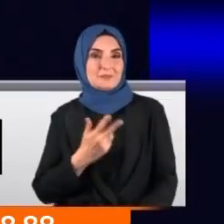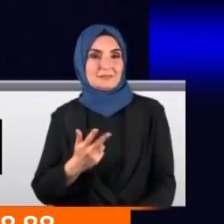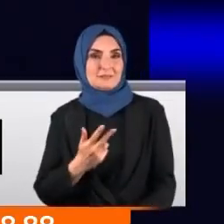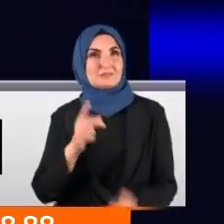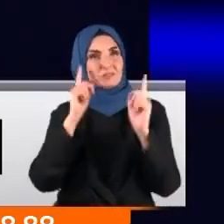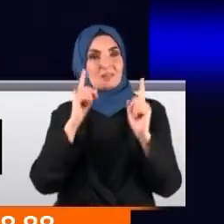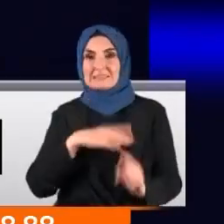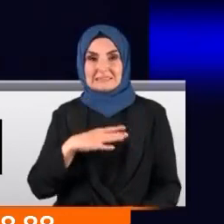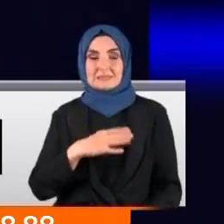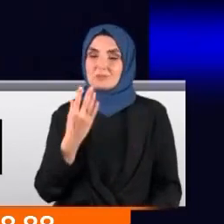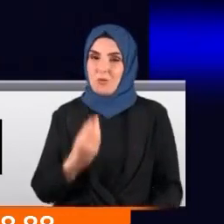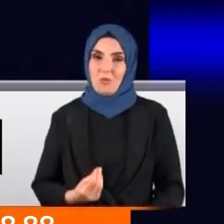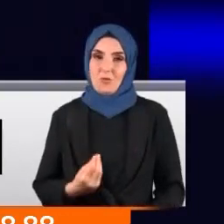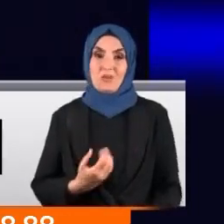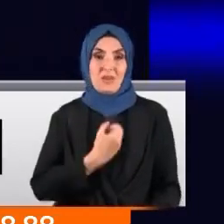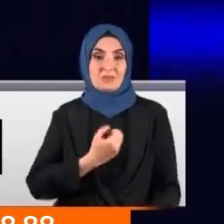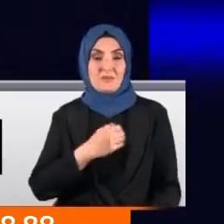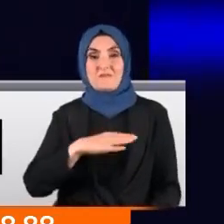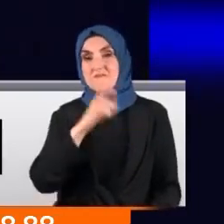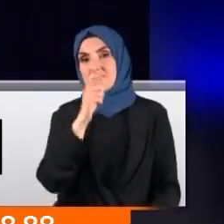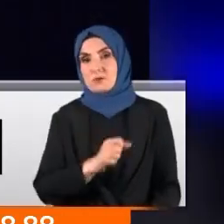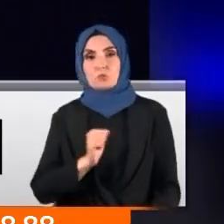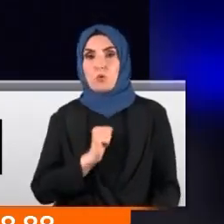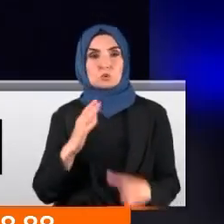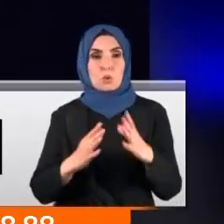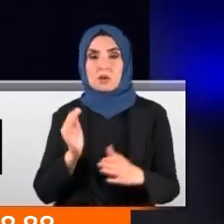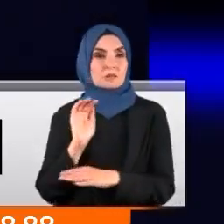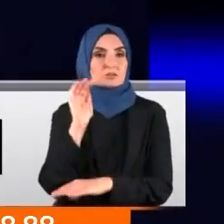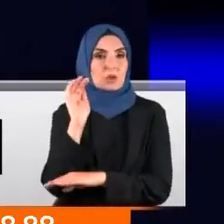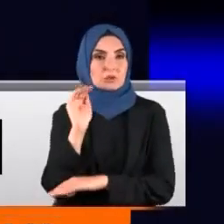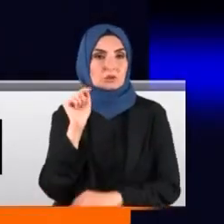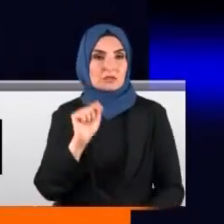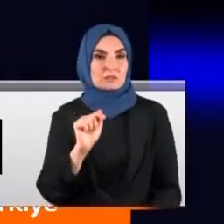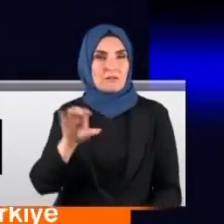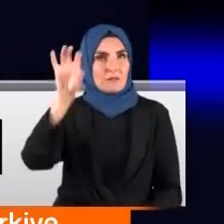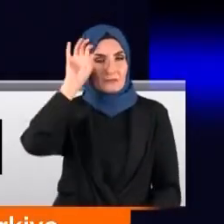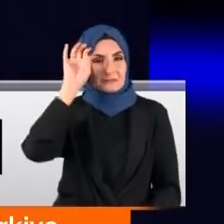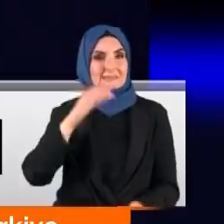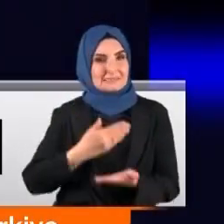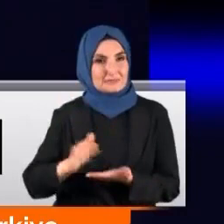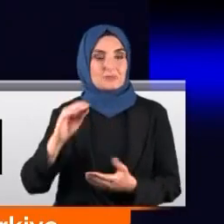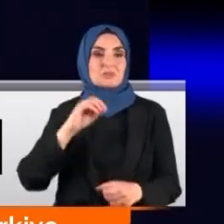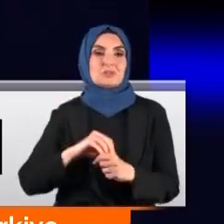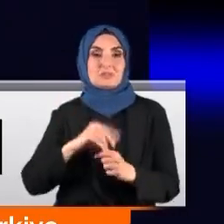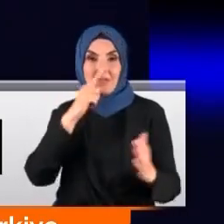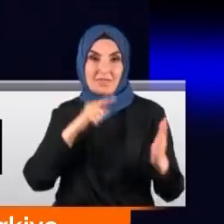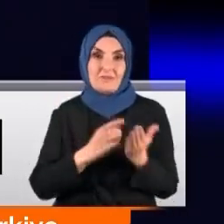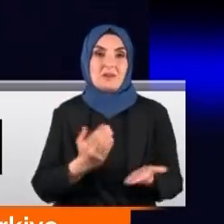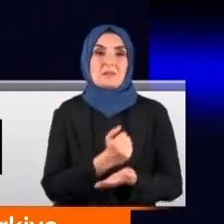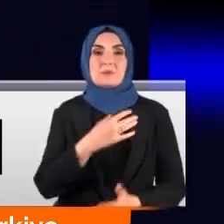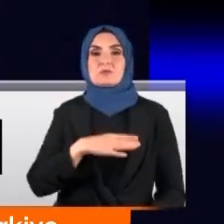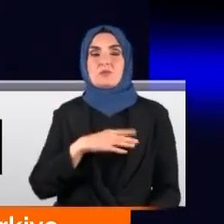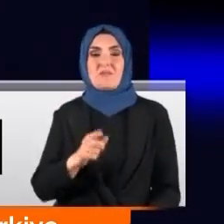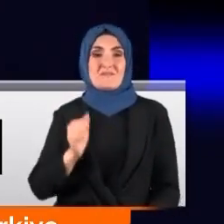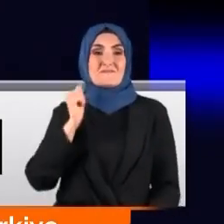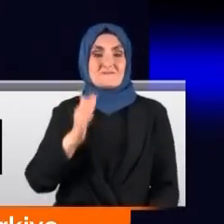olur. Heyecanlıydı. Yaşadığı korkunç olayın izlerini silmek için hedefine ulaşmak istiyordu. Daha fazlasında gözüm yok.